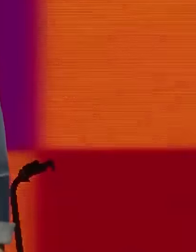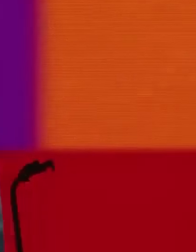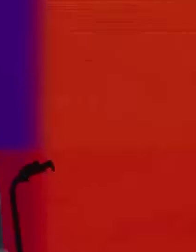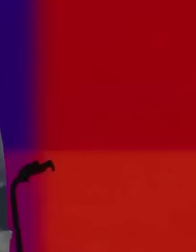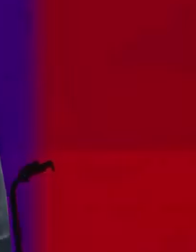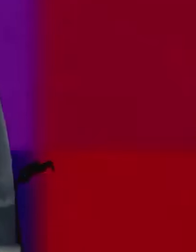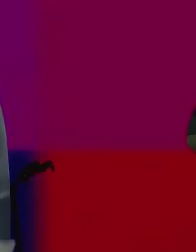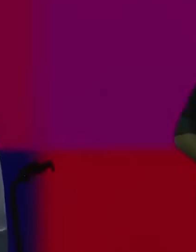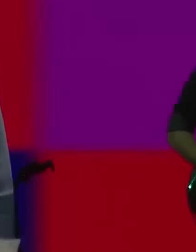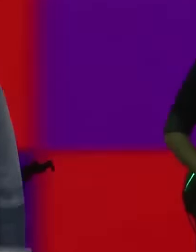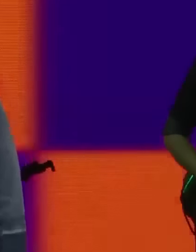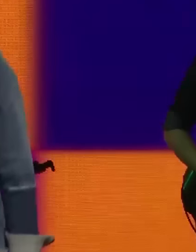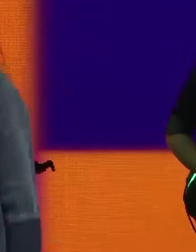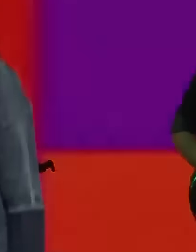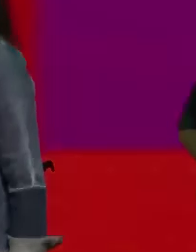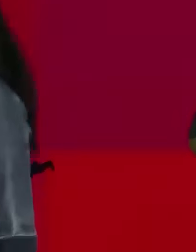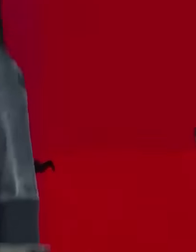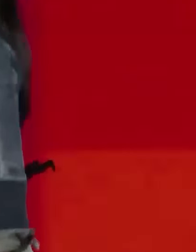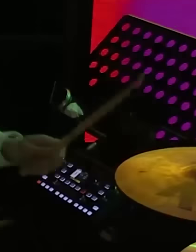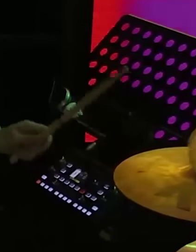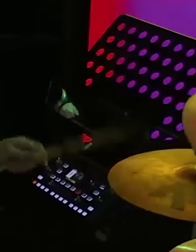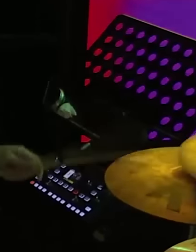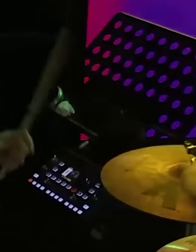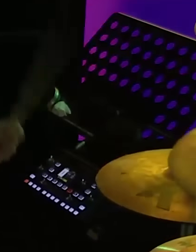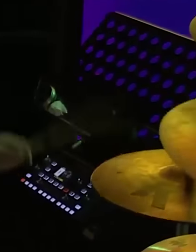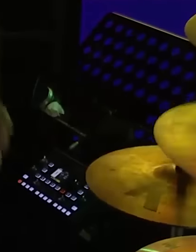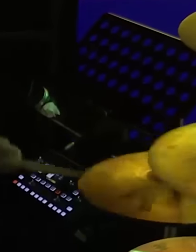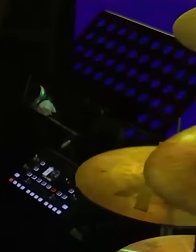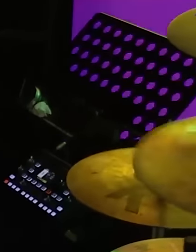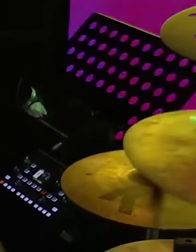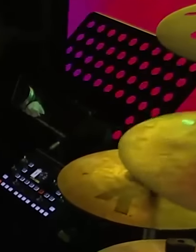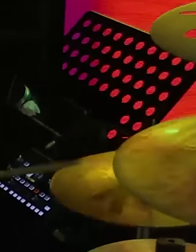Terpujilah namamu Yesus Raja.